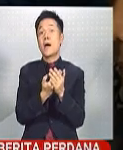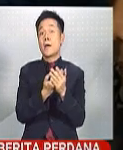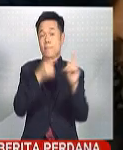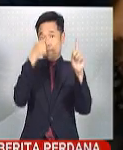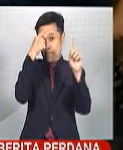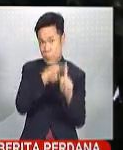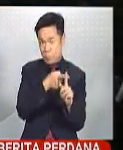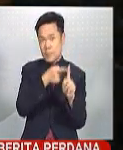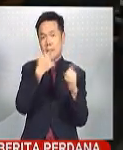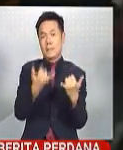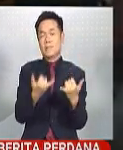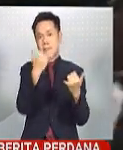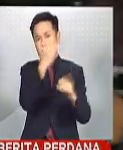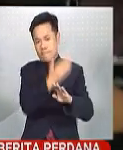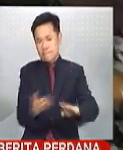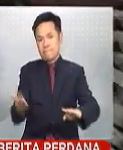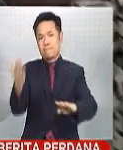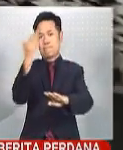memulihkan ekonomi negara.